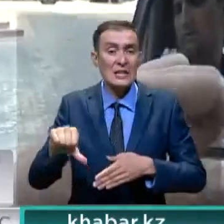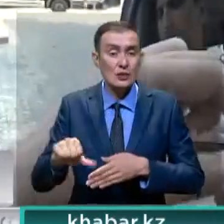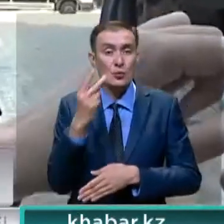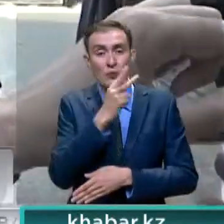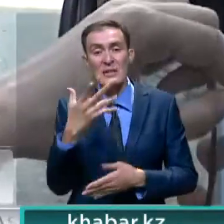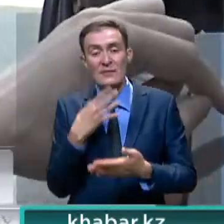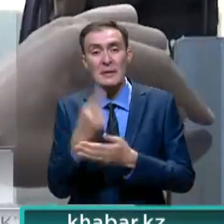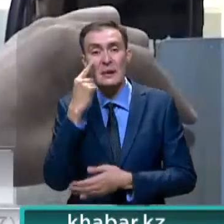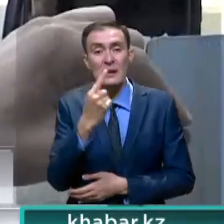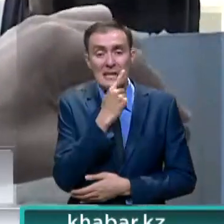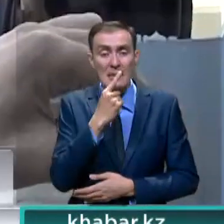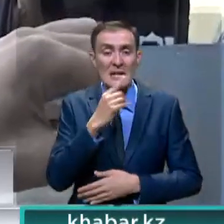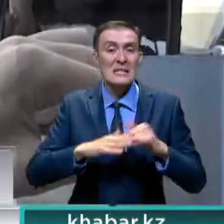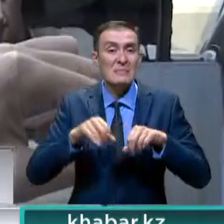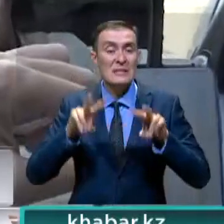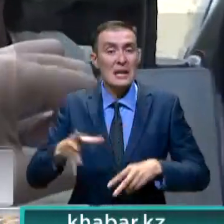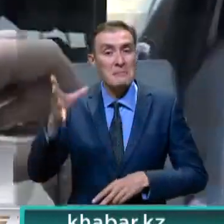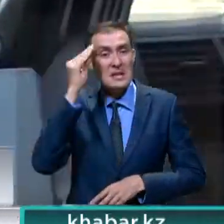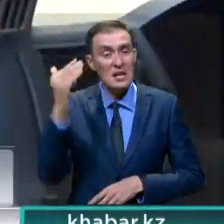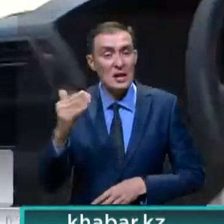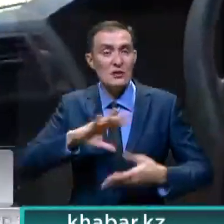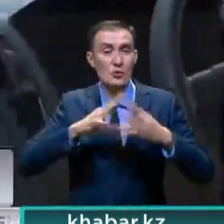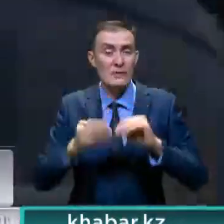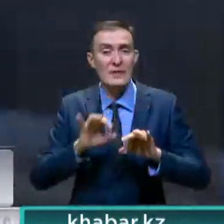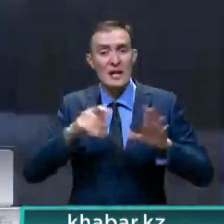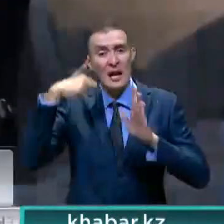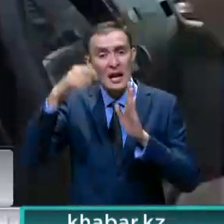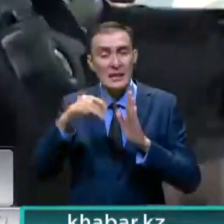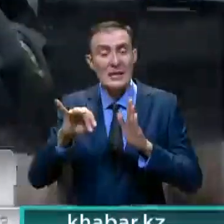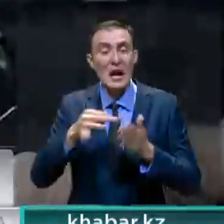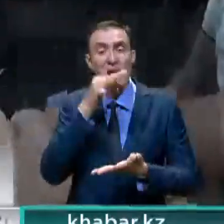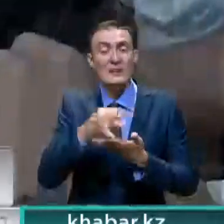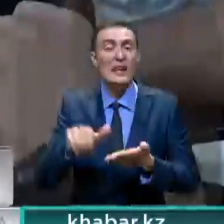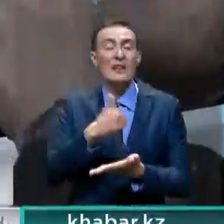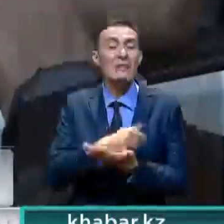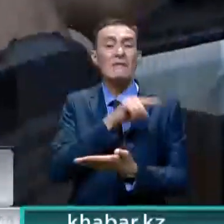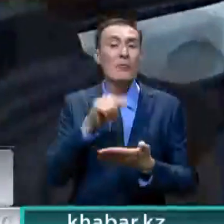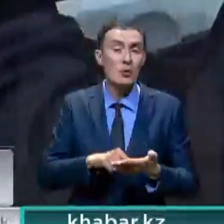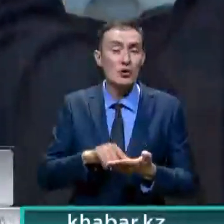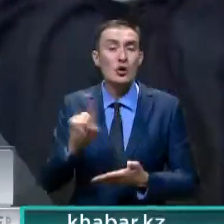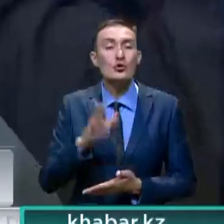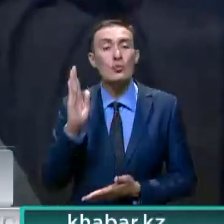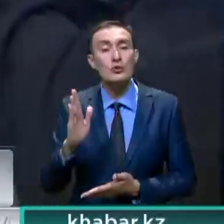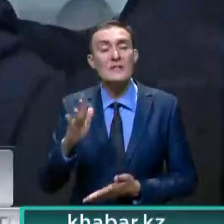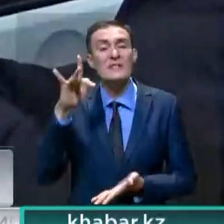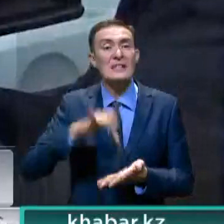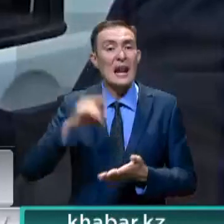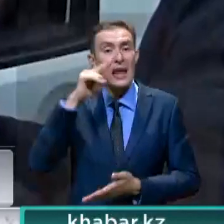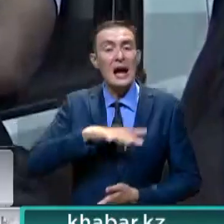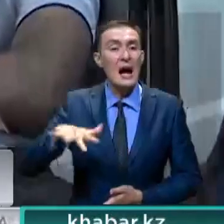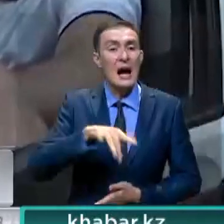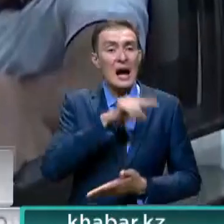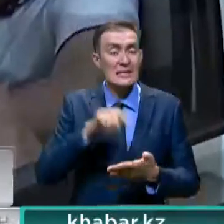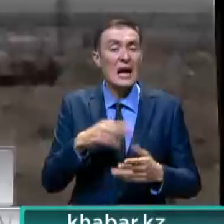границе и увидела все своими глазами. Экспертное мнение, эксклюзивные кадры и ответ на главный вопрос, что может ждать